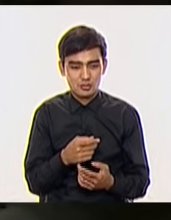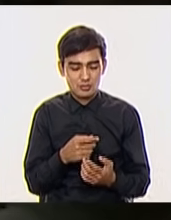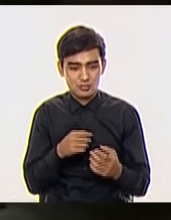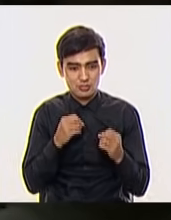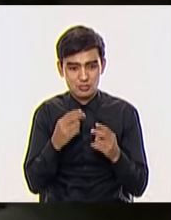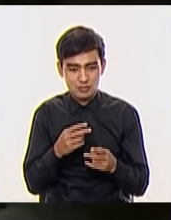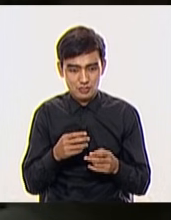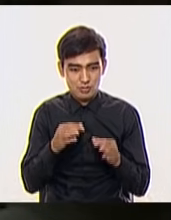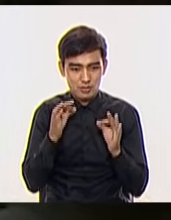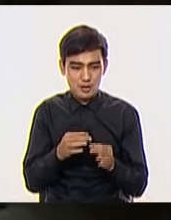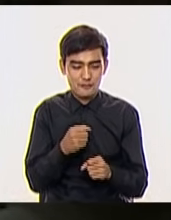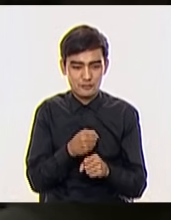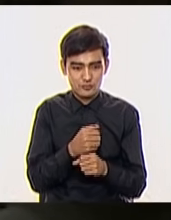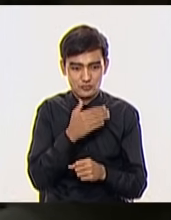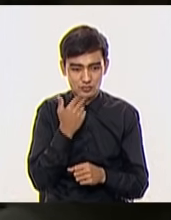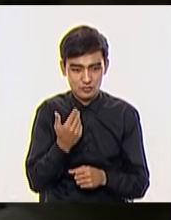необъективно это все было происходило,